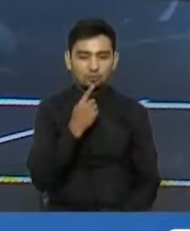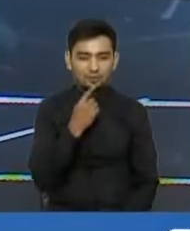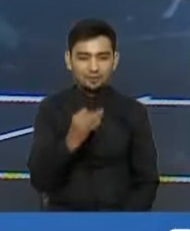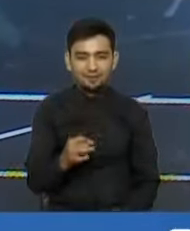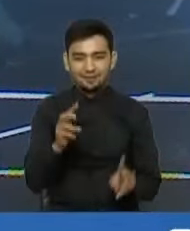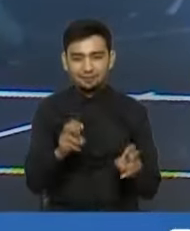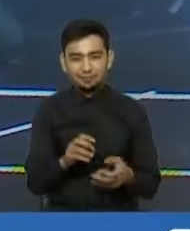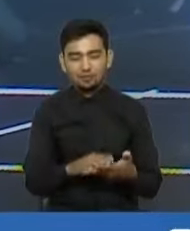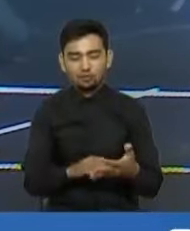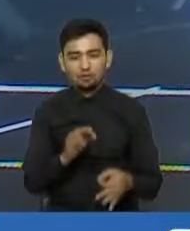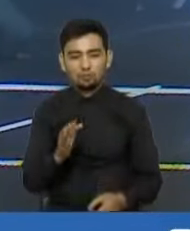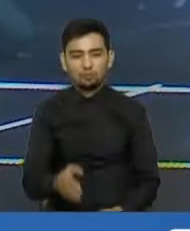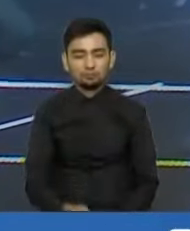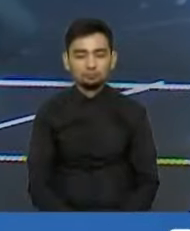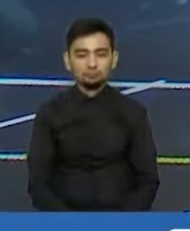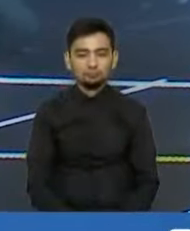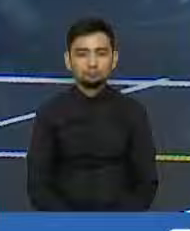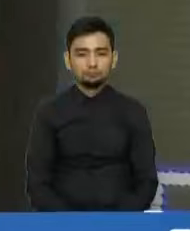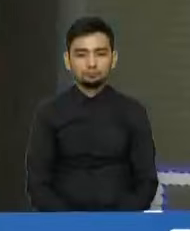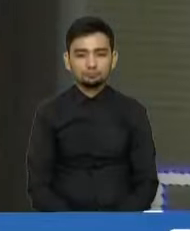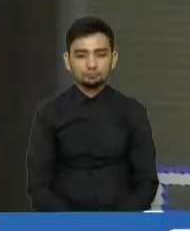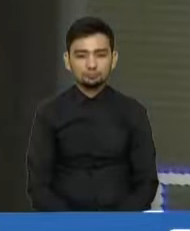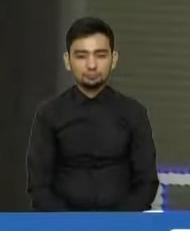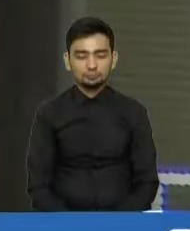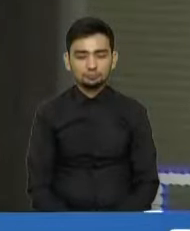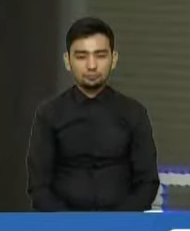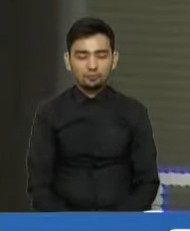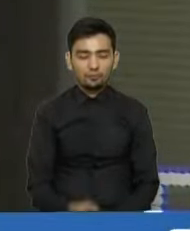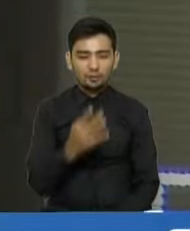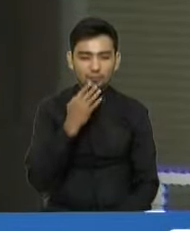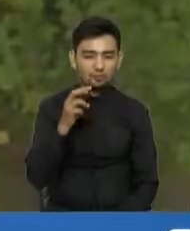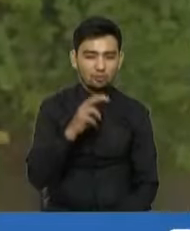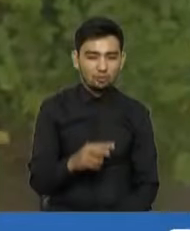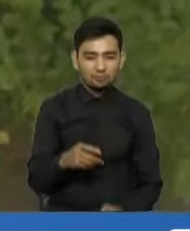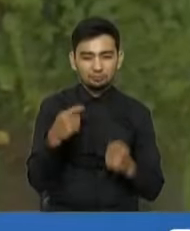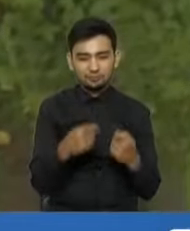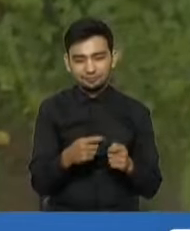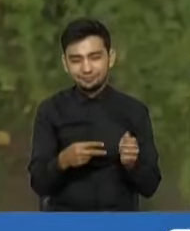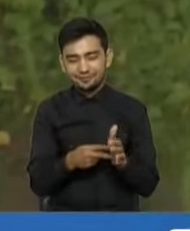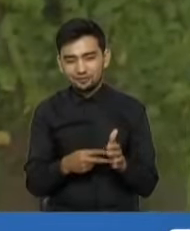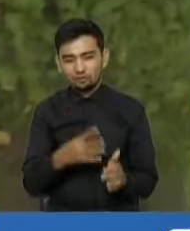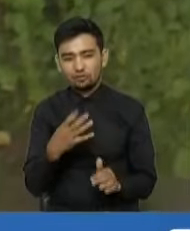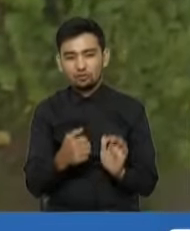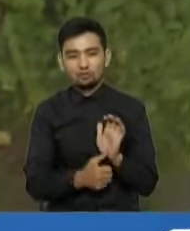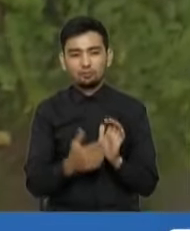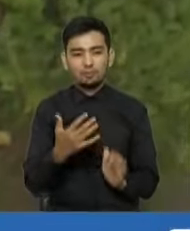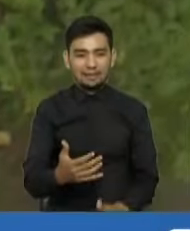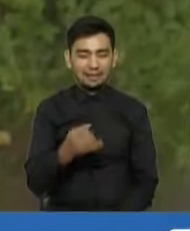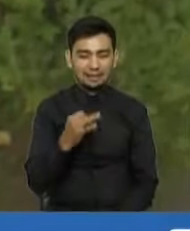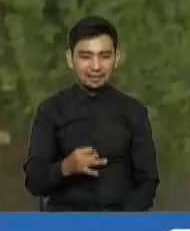әріптесім Оразай Нұртайұлы жалғастырсын. АқШ долларының сату құны бүгін 465, ал максималды